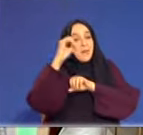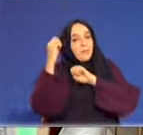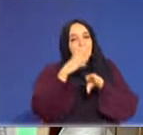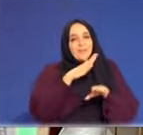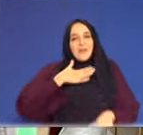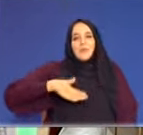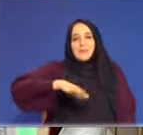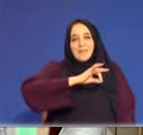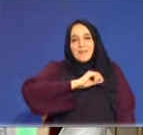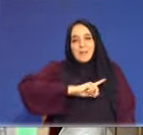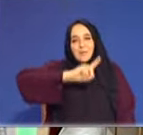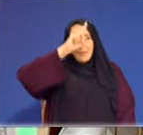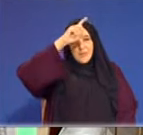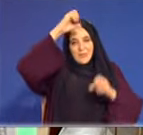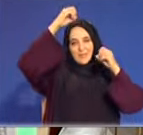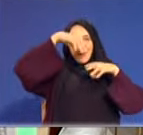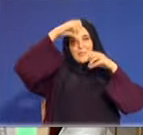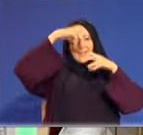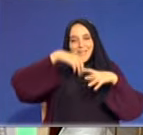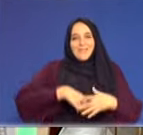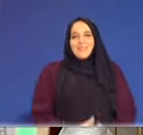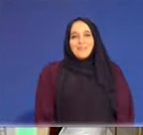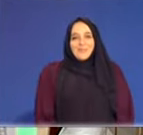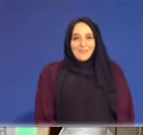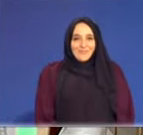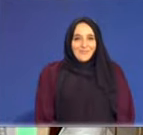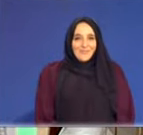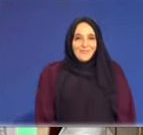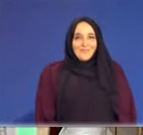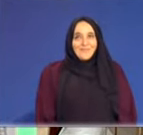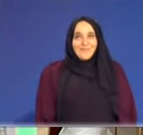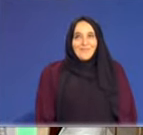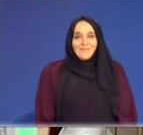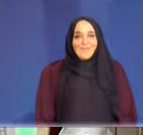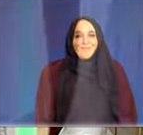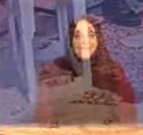الله الذي لا تضيع ودائعه، والسلام عليكم ورحمة الله وبركاته.